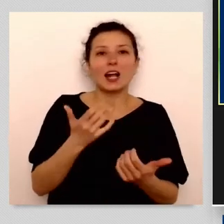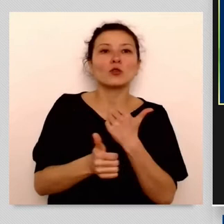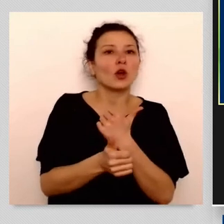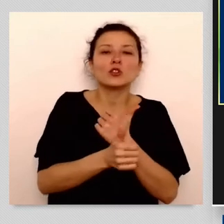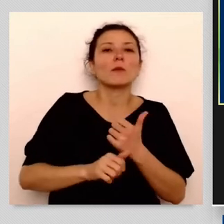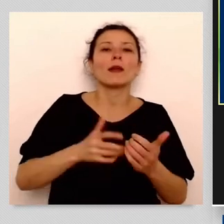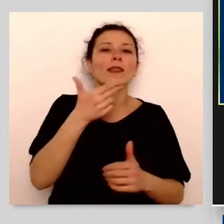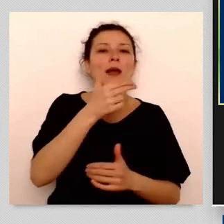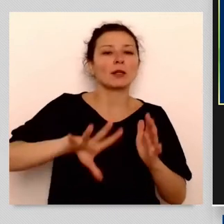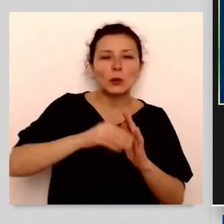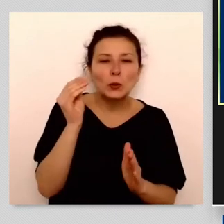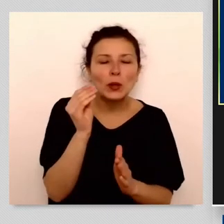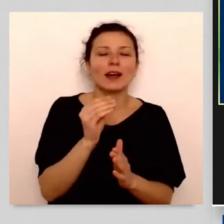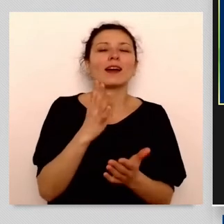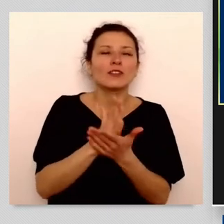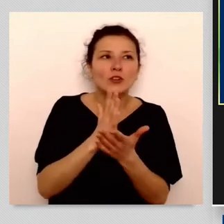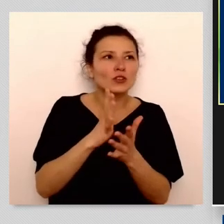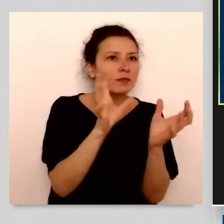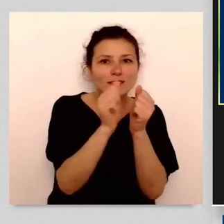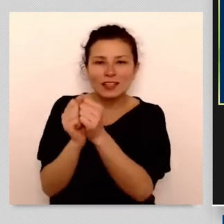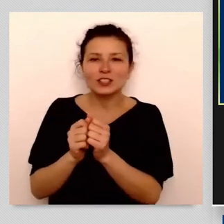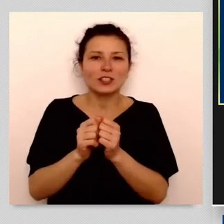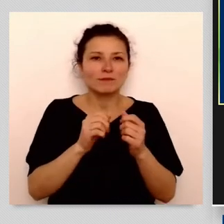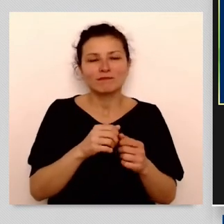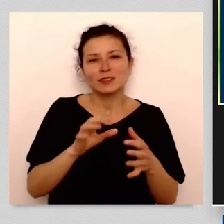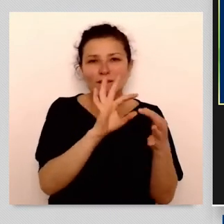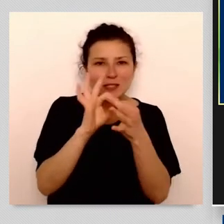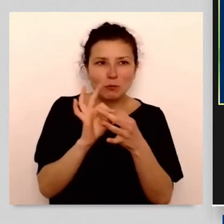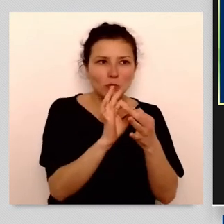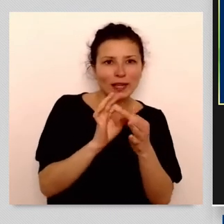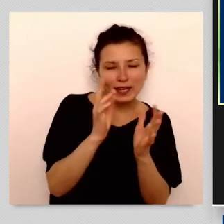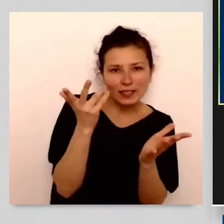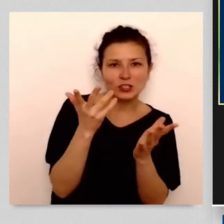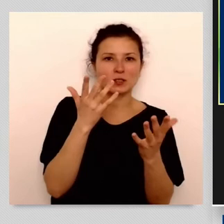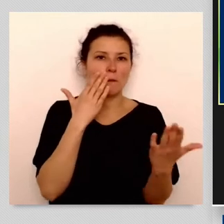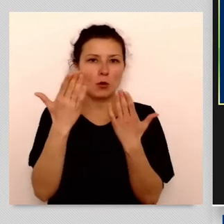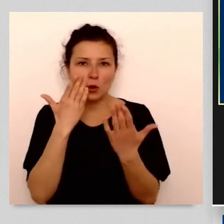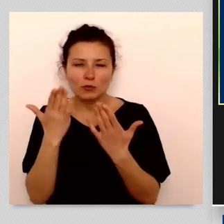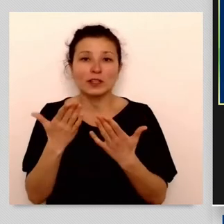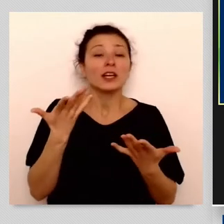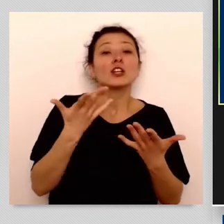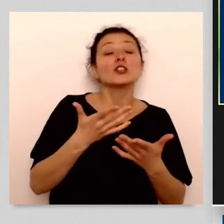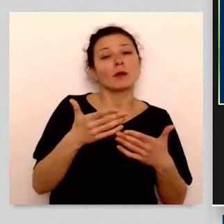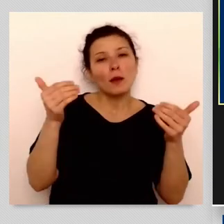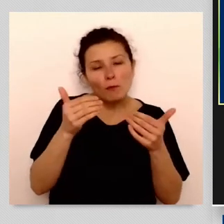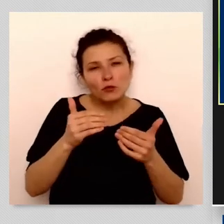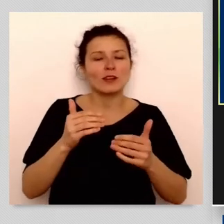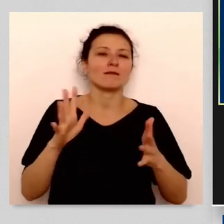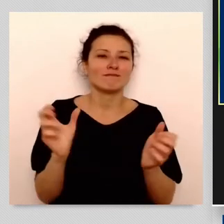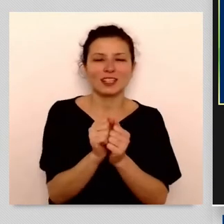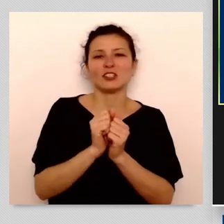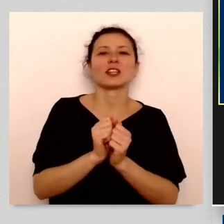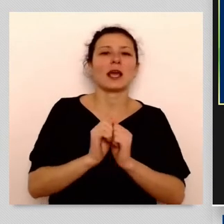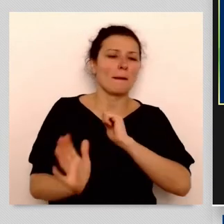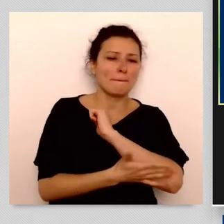znaleźli te wspólne punkty i też zbadali, czy w ogóle właśnie jest możliwe określenie tego minimum wspólnego, o którym mówiliśmy, czy nie, czy właśnie na ile